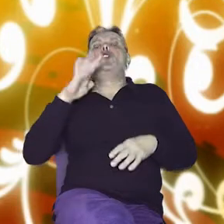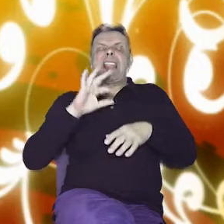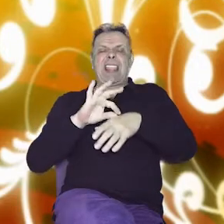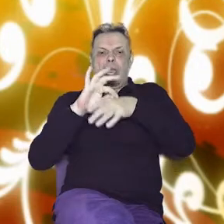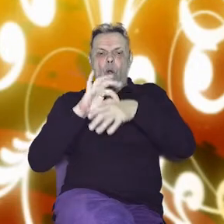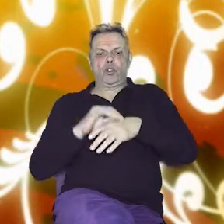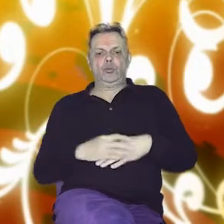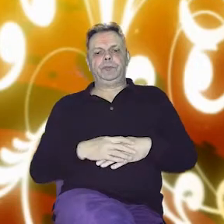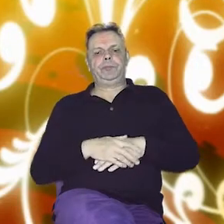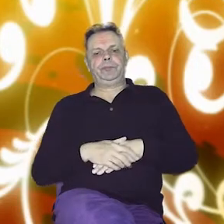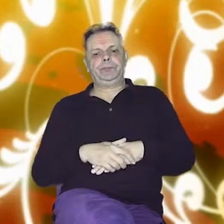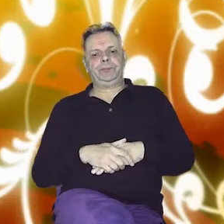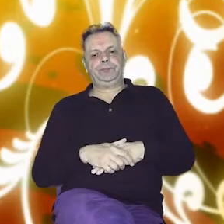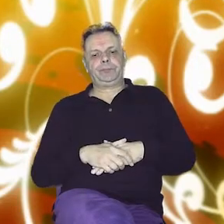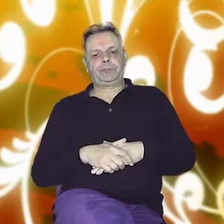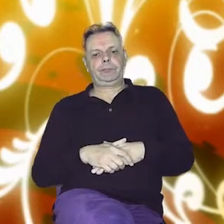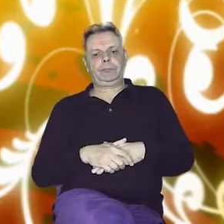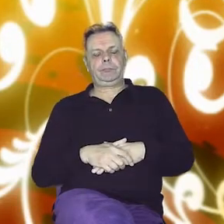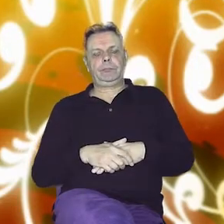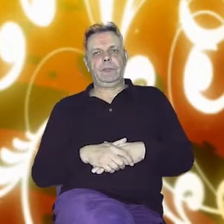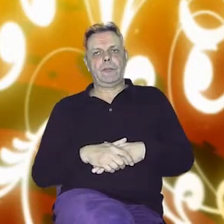već duboki ulaz u